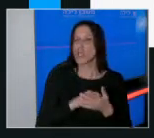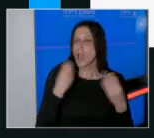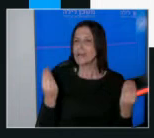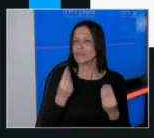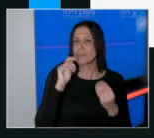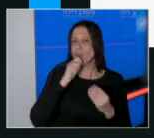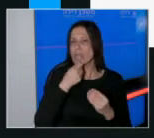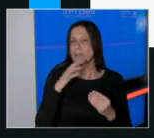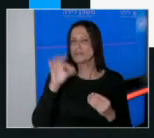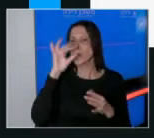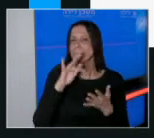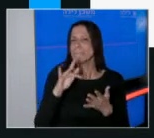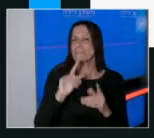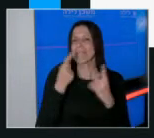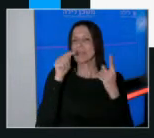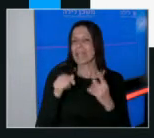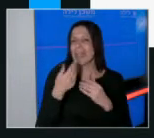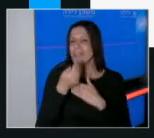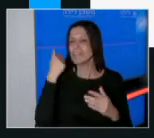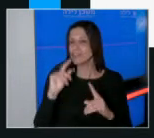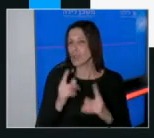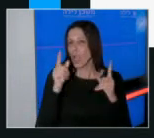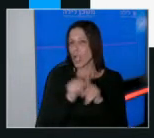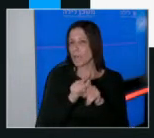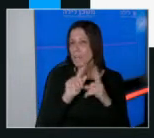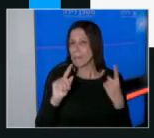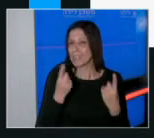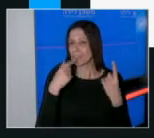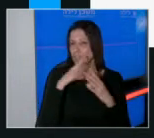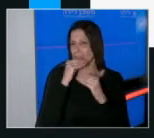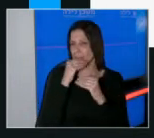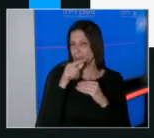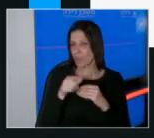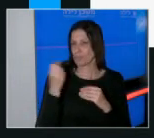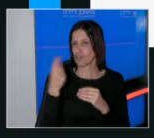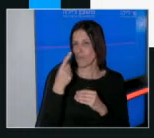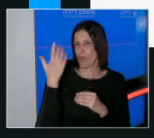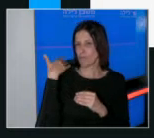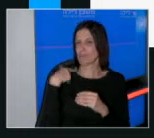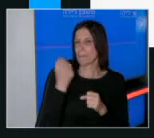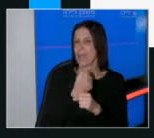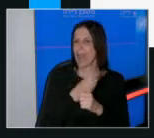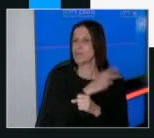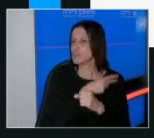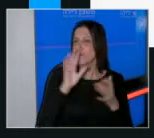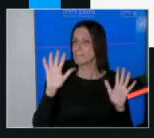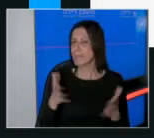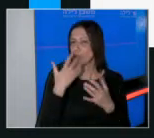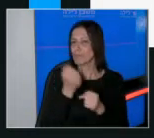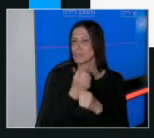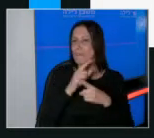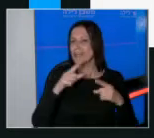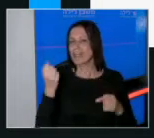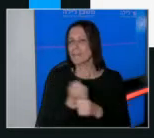מודיעיניים לאיתור מקרים מעין אלו, עוד בטרם התרחשו, כפי שהראה במקרה אודותיו, דיווחנו בשבוע החולף, בו פעלה המשטרה במהירות, תוך ביצוע